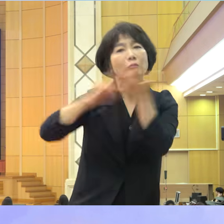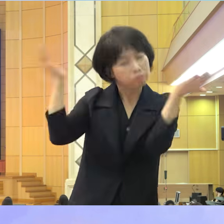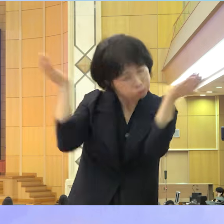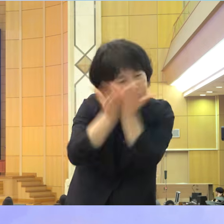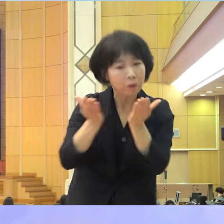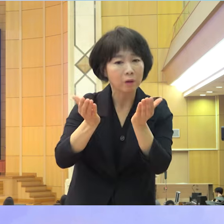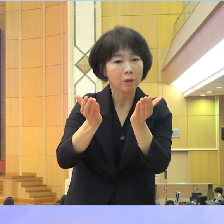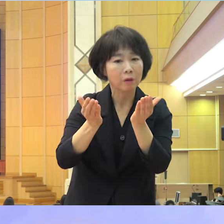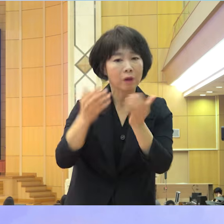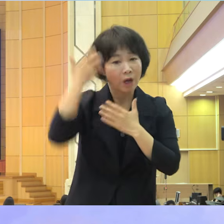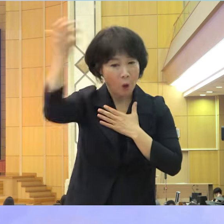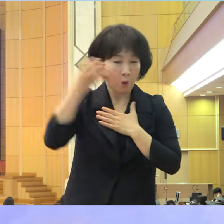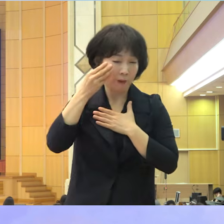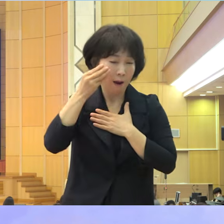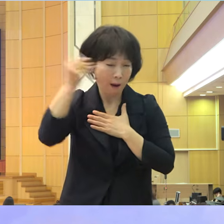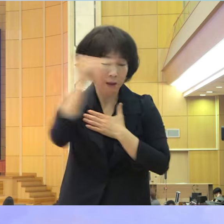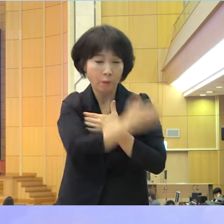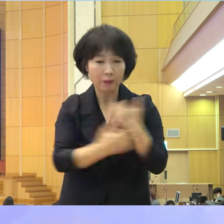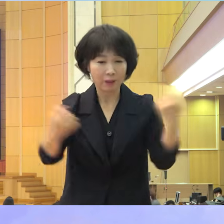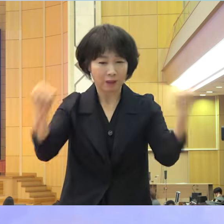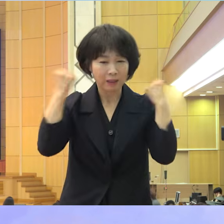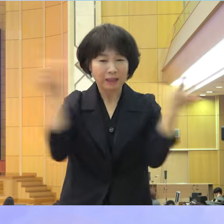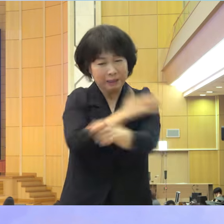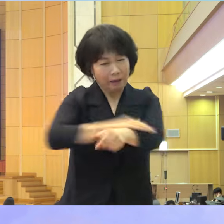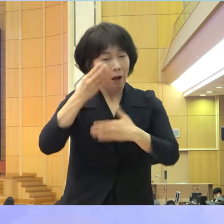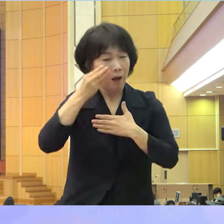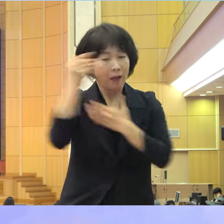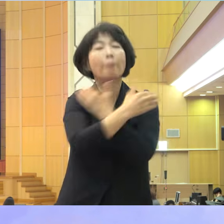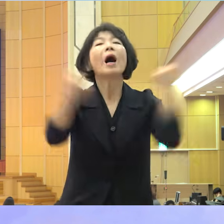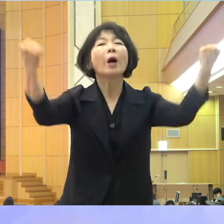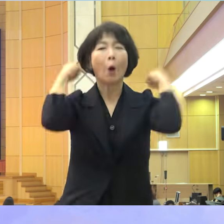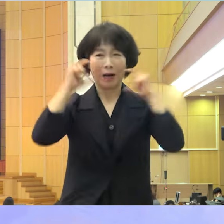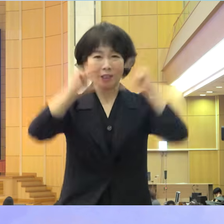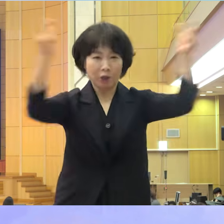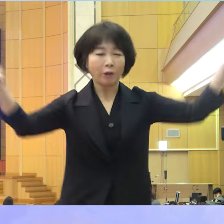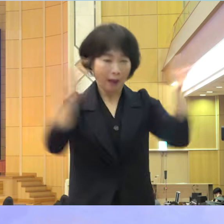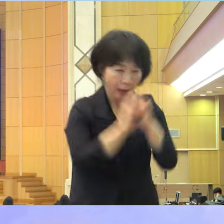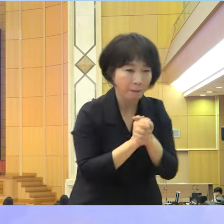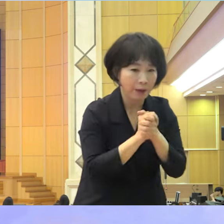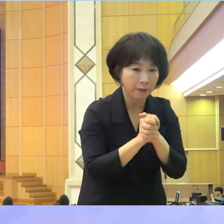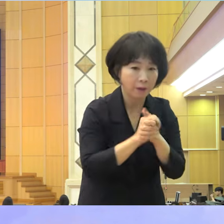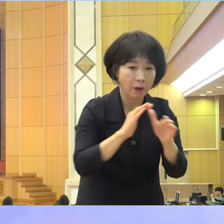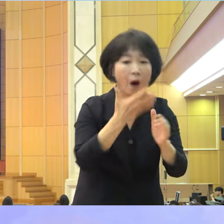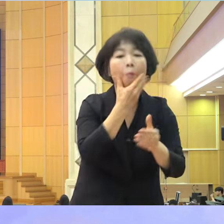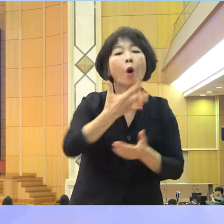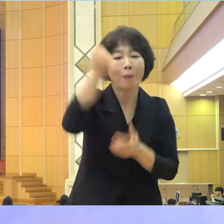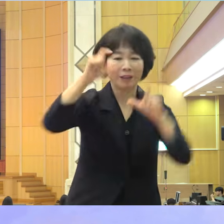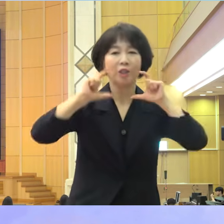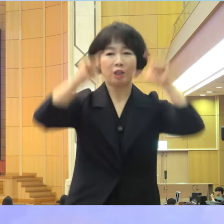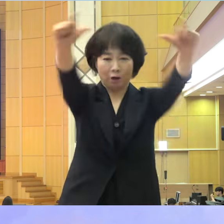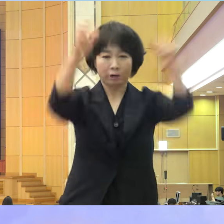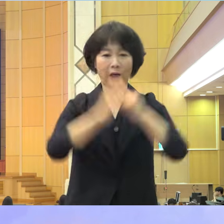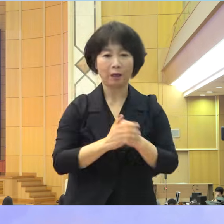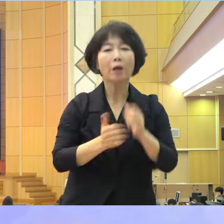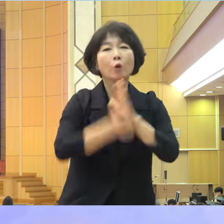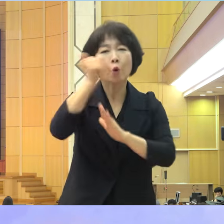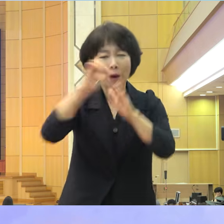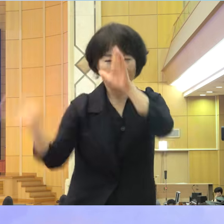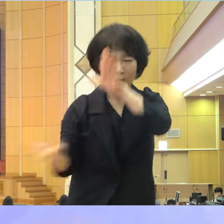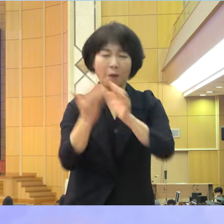말씀했사오니 영혼이 잘된 같이 범사가 잘되고 강건할지어다, 복을 받을지어다,